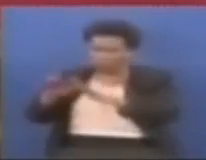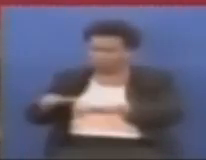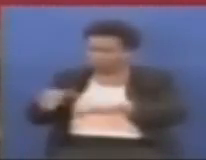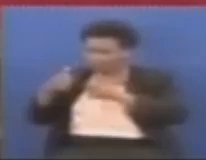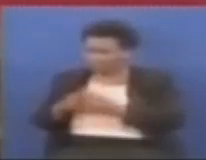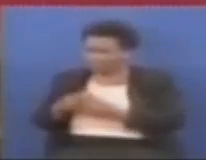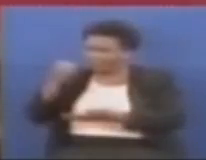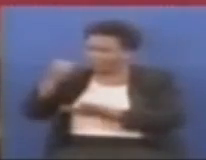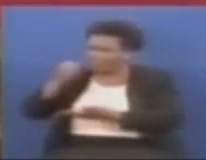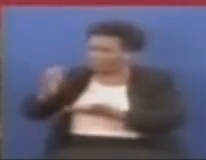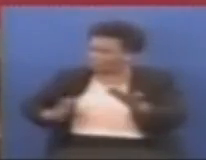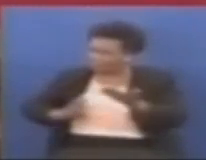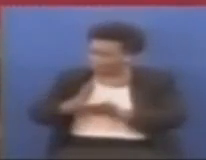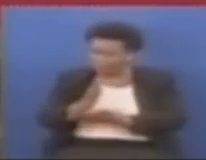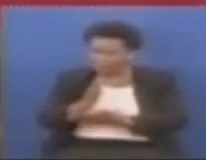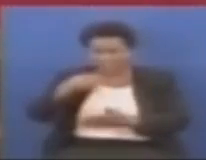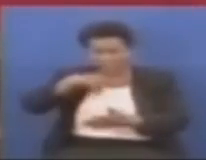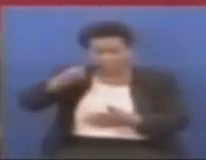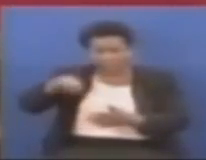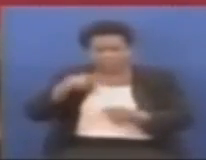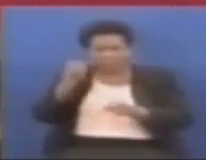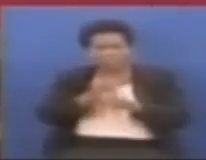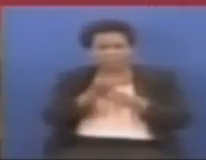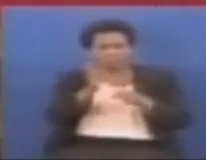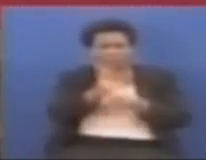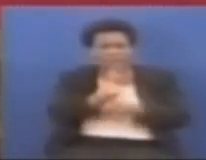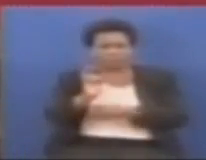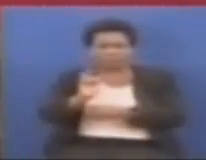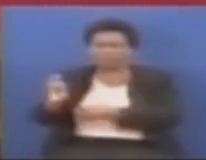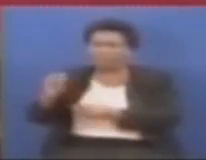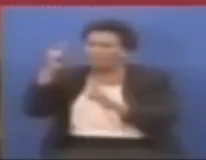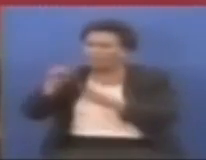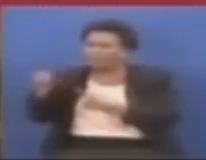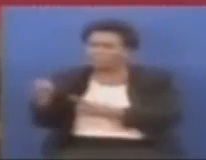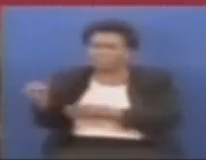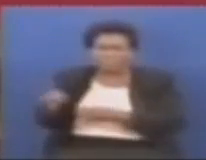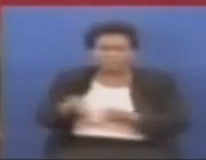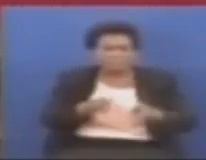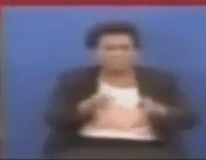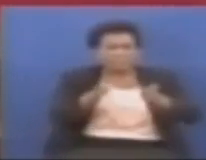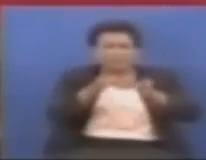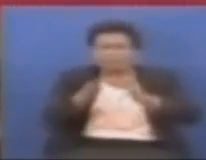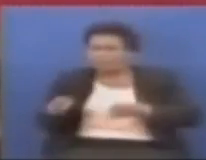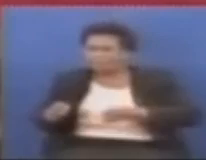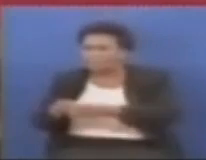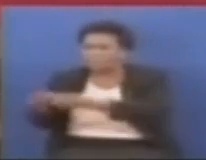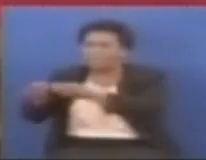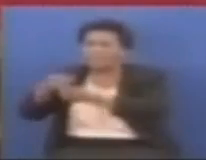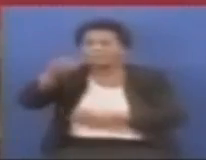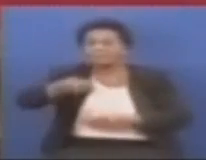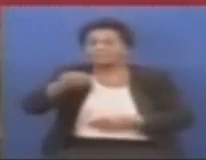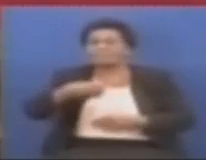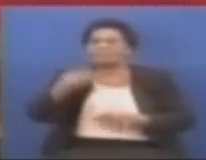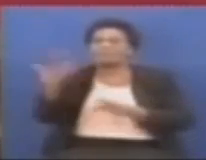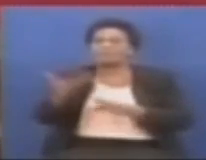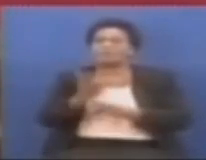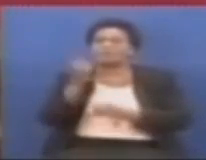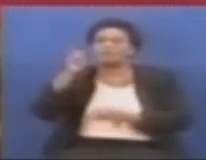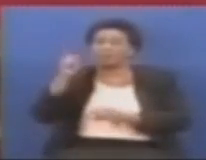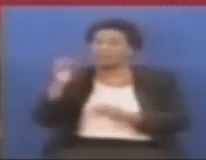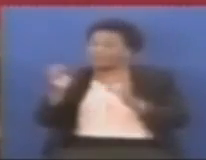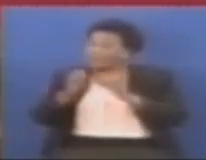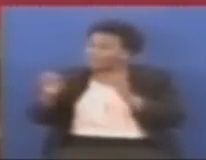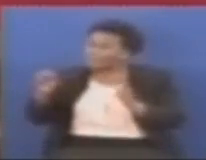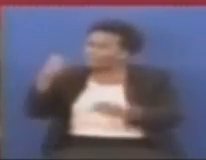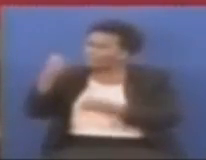pongezi zake kwa kazi nzuri aliyofanya katika mkoa wa Arusha na maeneo mbalimbali, na pia nimpongeze Mheshimiwa Julius kwa kazi nzuri anayoendelea kufanya katika